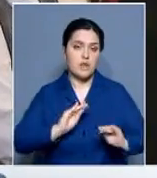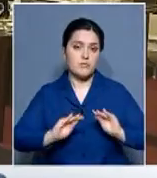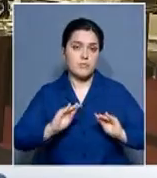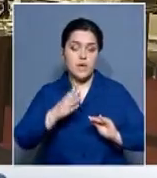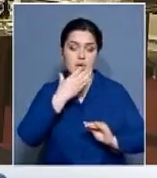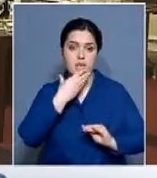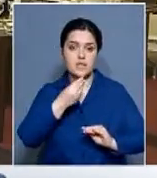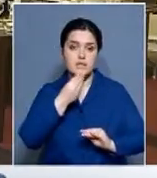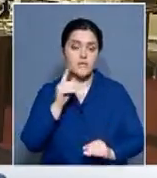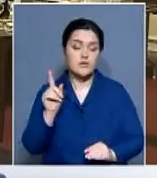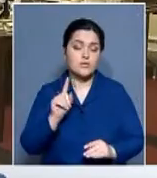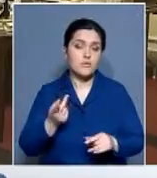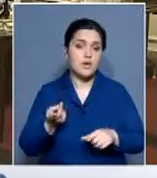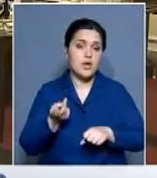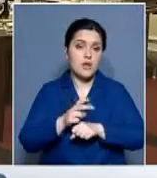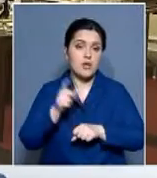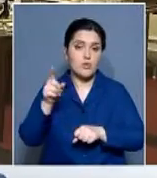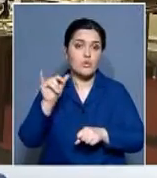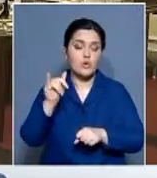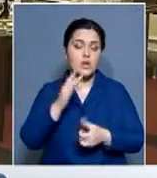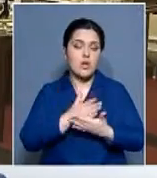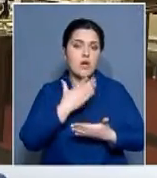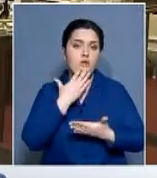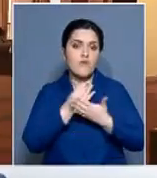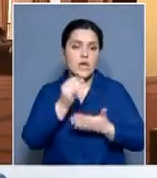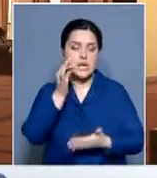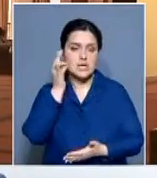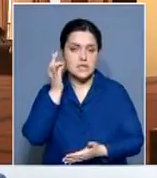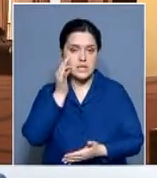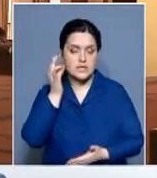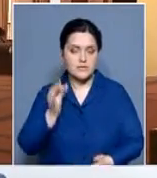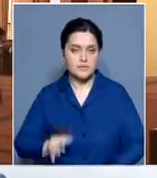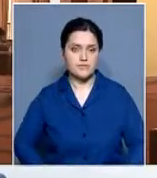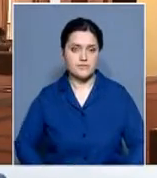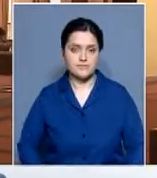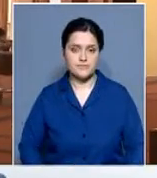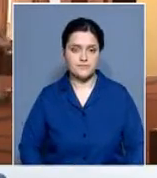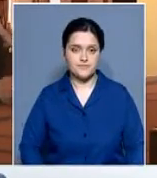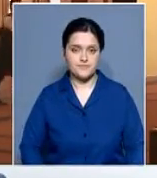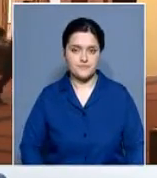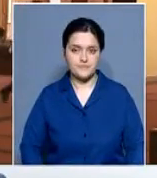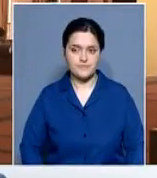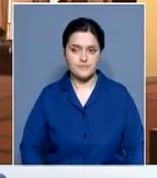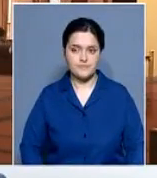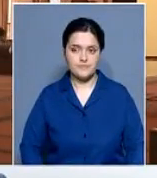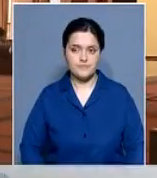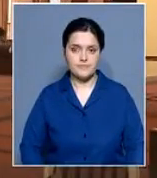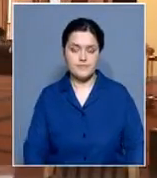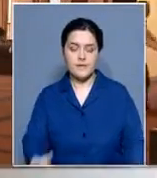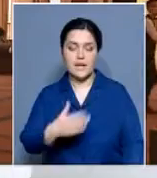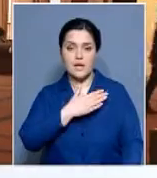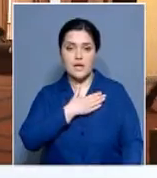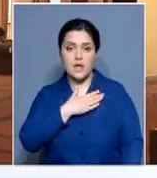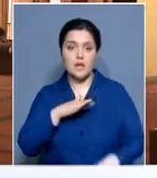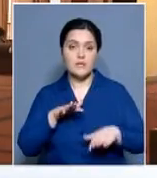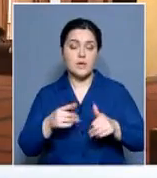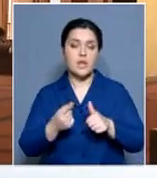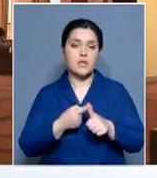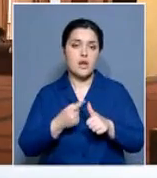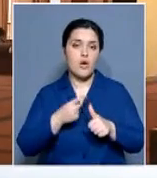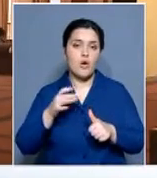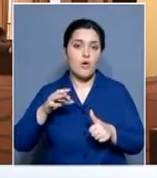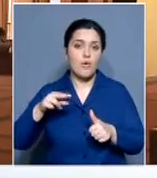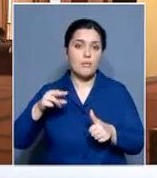себе клиента, признается Бакжар, у него есть свои хитрости. Аперитив деген термин бар. В нашем деле существует термин